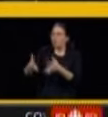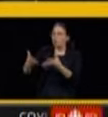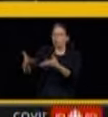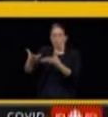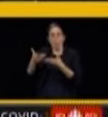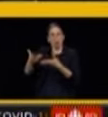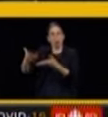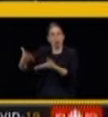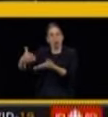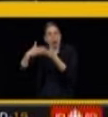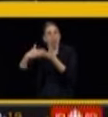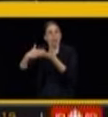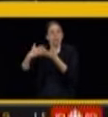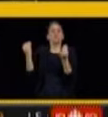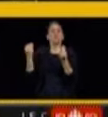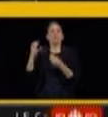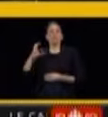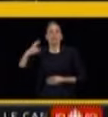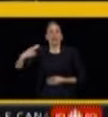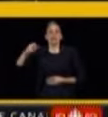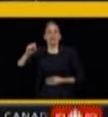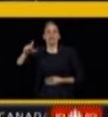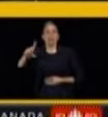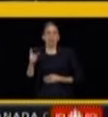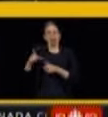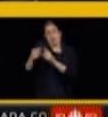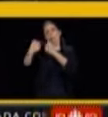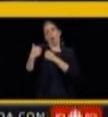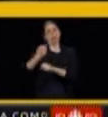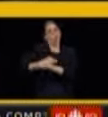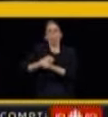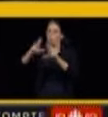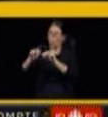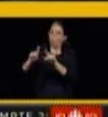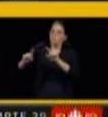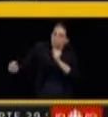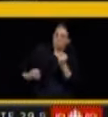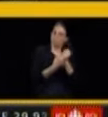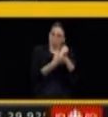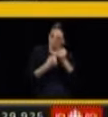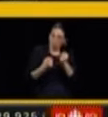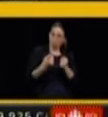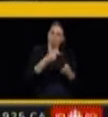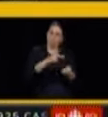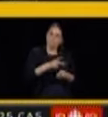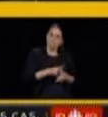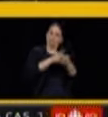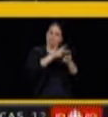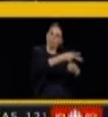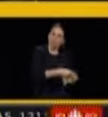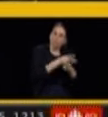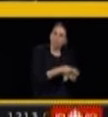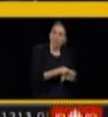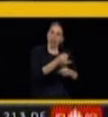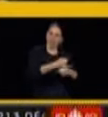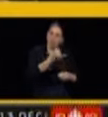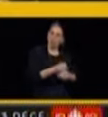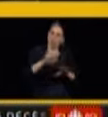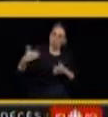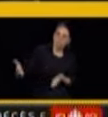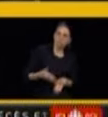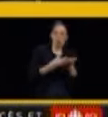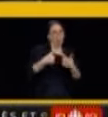pas nécessairement faire du travail de médecin, mais venir épauler les infirmières, les préposer aux bénéficiaires. Moi, je suis très encouragé qu'on va